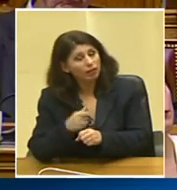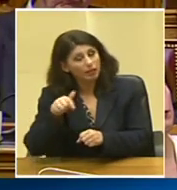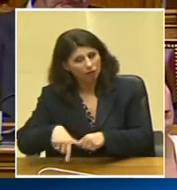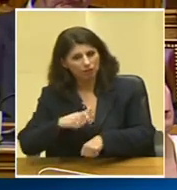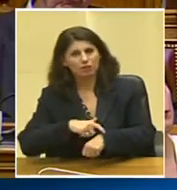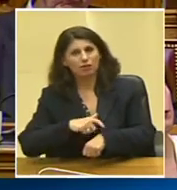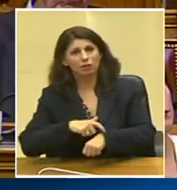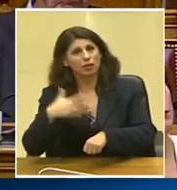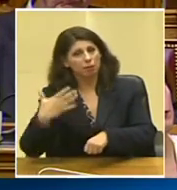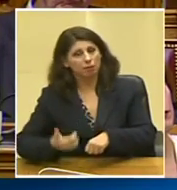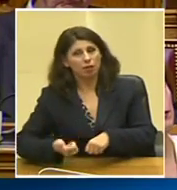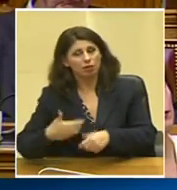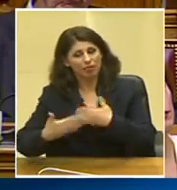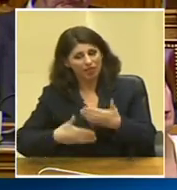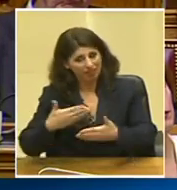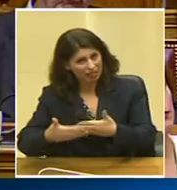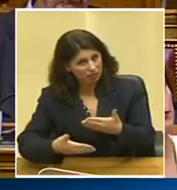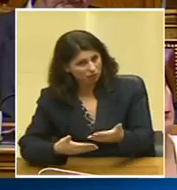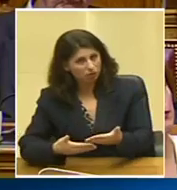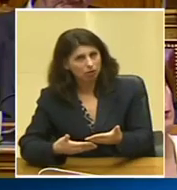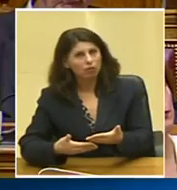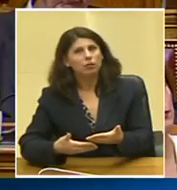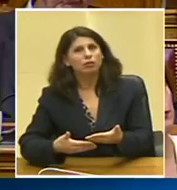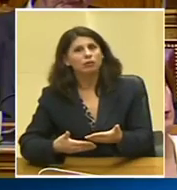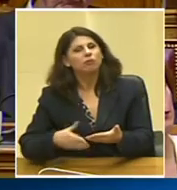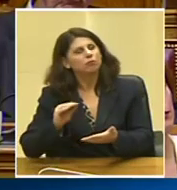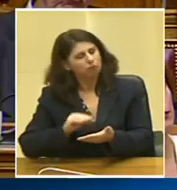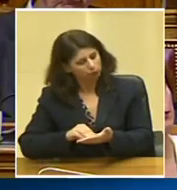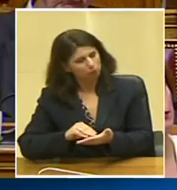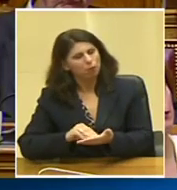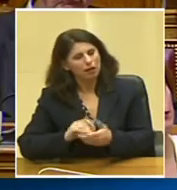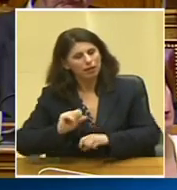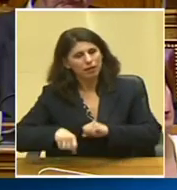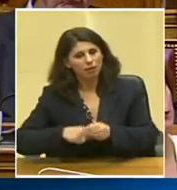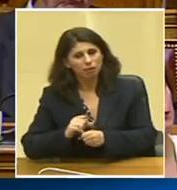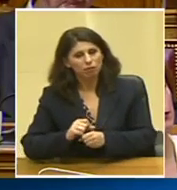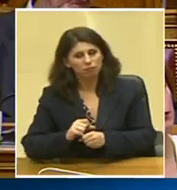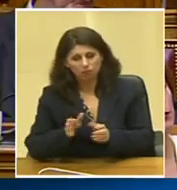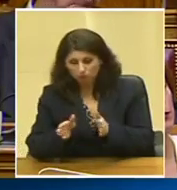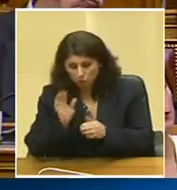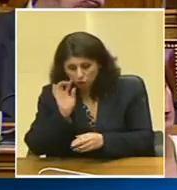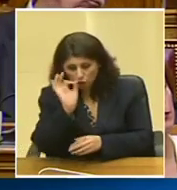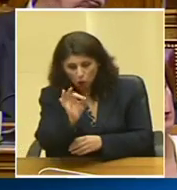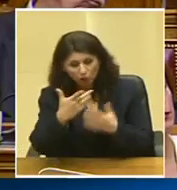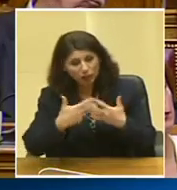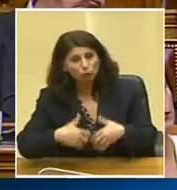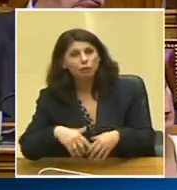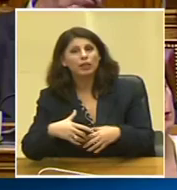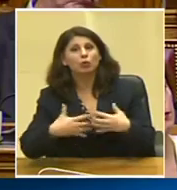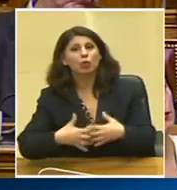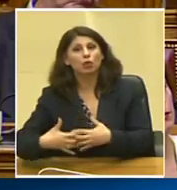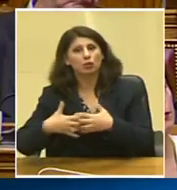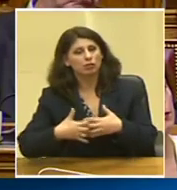βεβαίως υπάρχουν διαδικασίες που πάλι θα κινηθούμε με γνώμονα τη λειτουργία του εργοστασίου και θα διαψευτείτε.